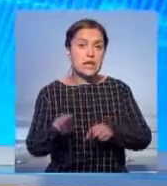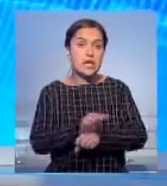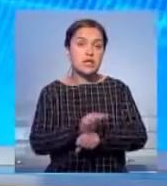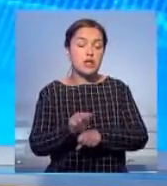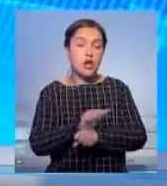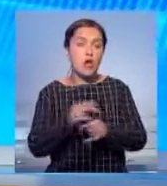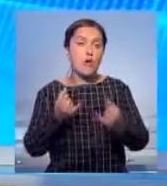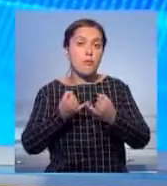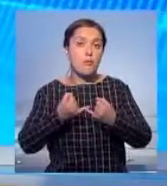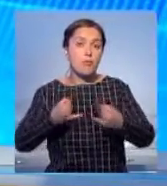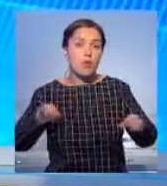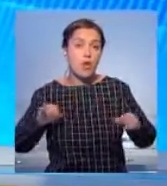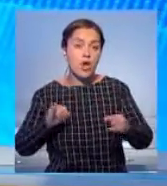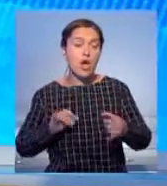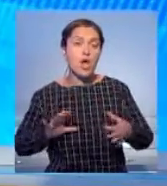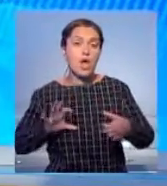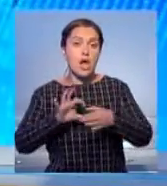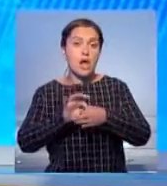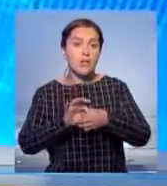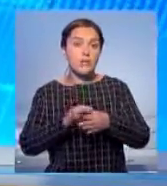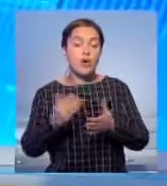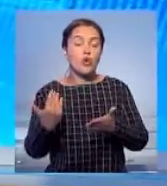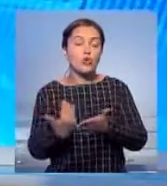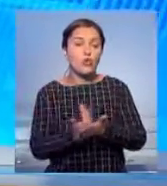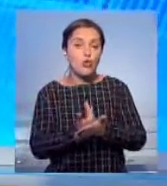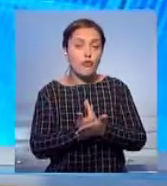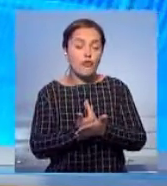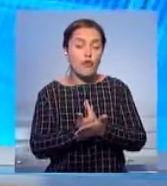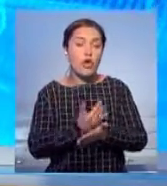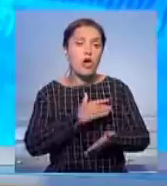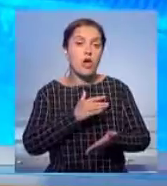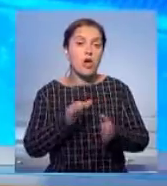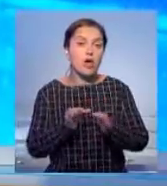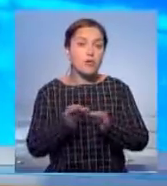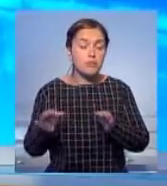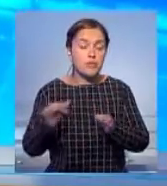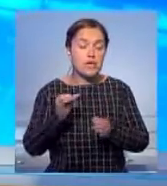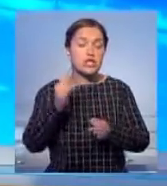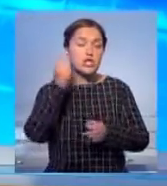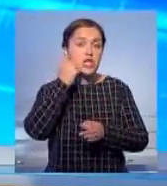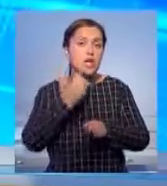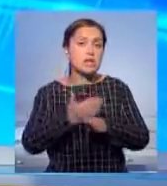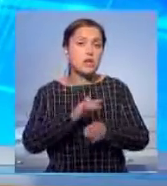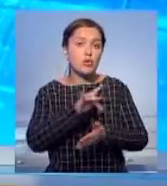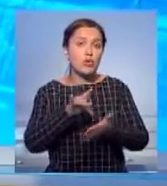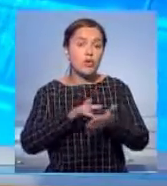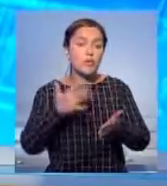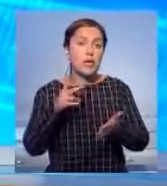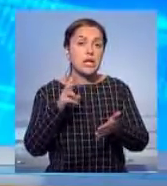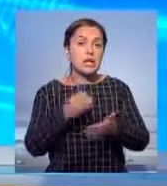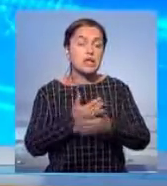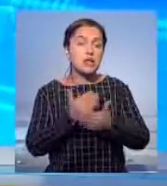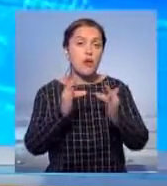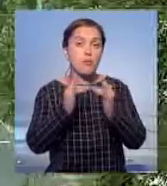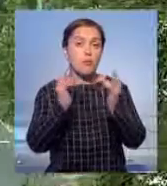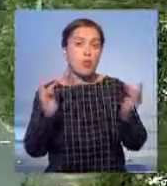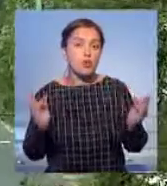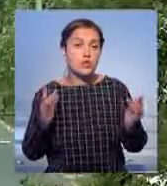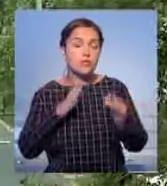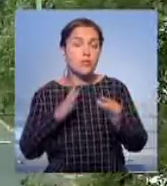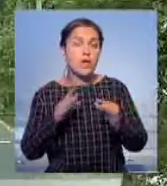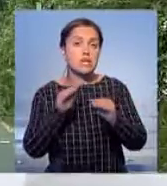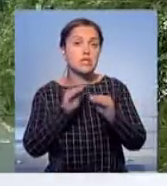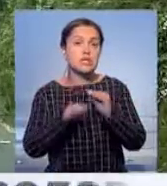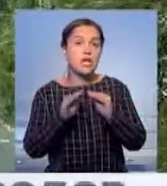путепровода, соединяющего старую часть города с новым жилым микрорайонами. Построенный почти 55 лет назад, мост пропускал поток в 10